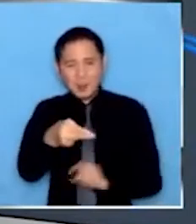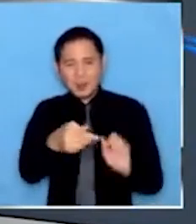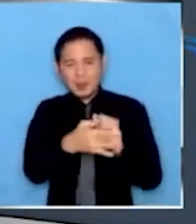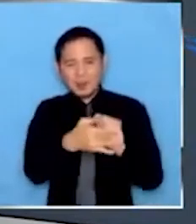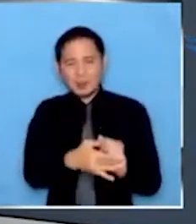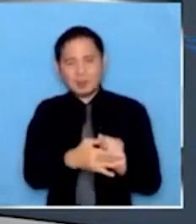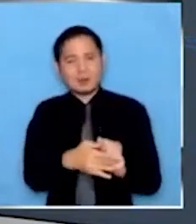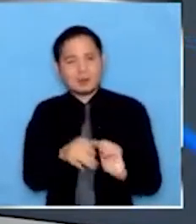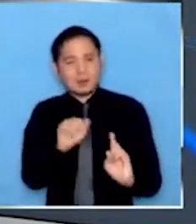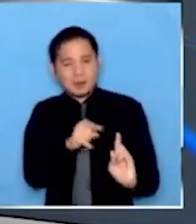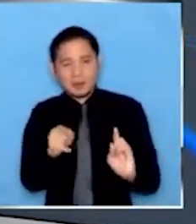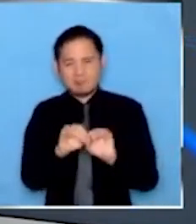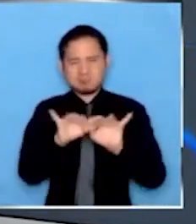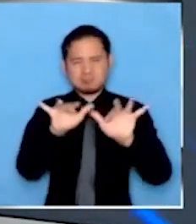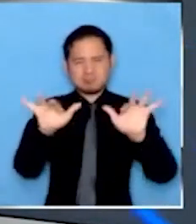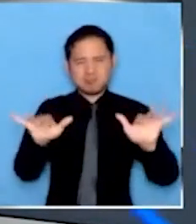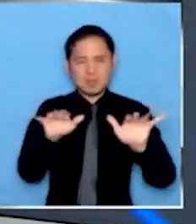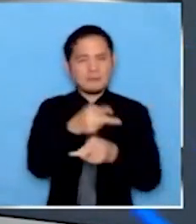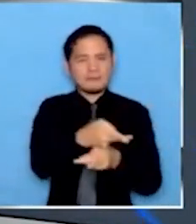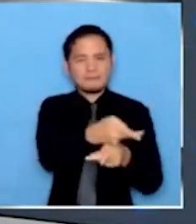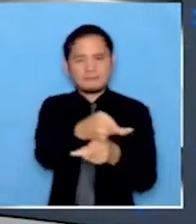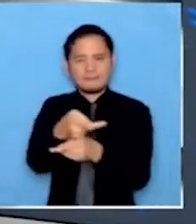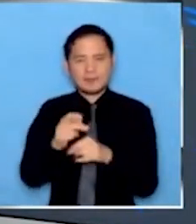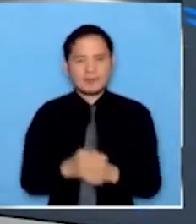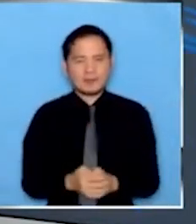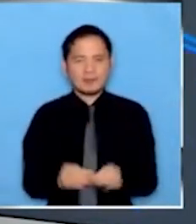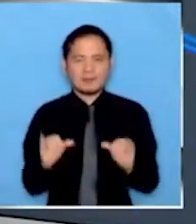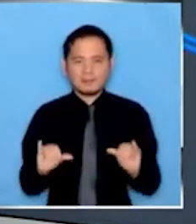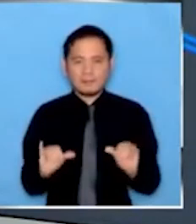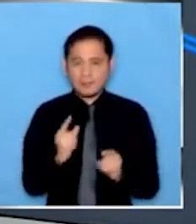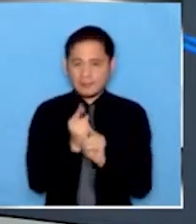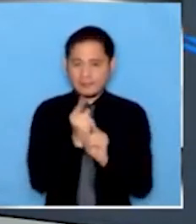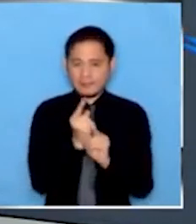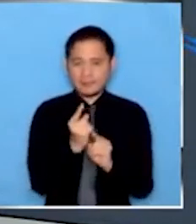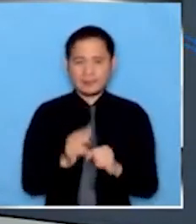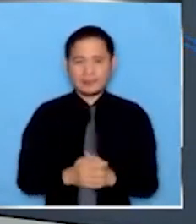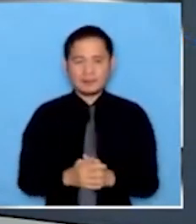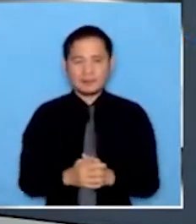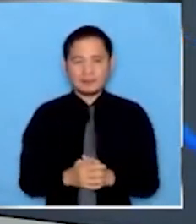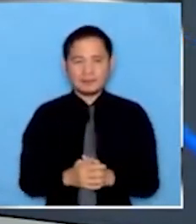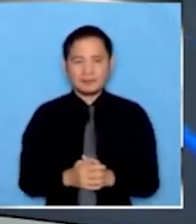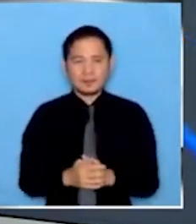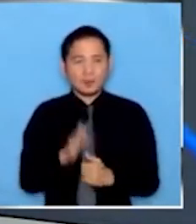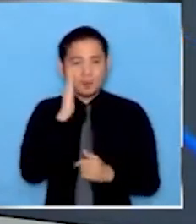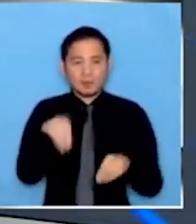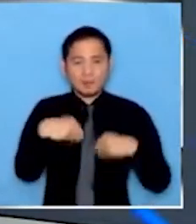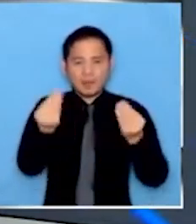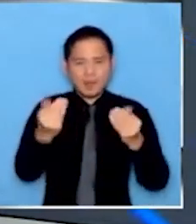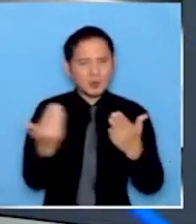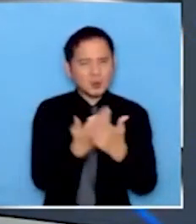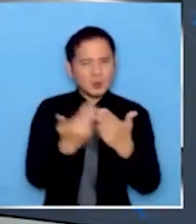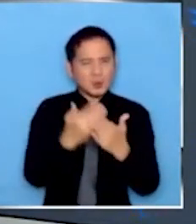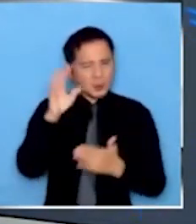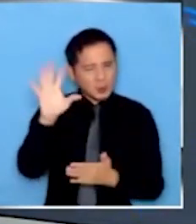Artificial Intelligence. Alam mo, okay naman sana, Susana, no? Kung sa maganda ito gagamitin, gaya na lang, kung binibigyan buhay at bagong kulay ang mga bagay-bagay. Mm-hmm. Yan ang